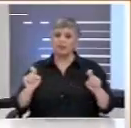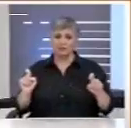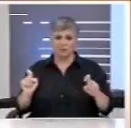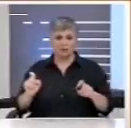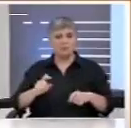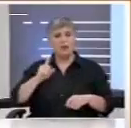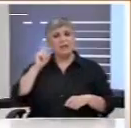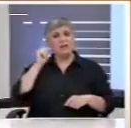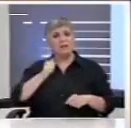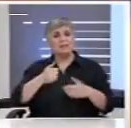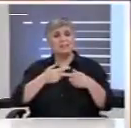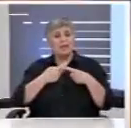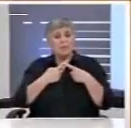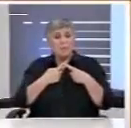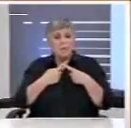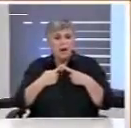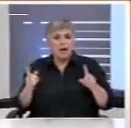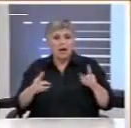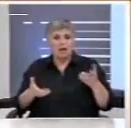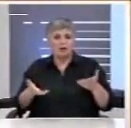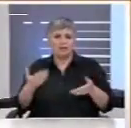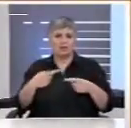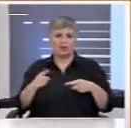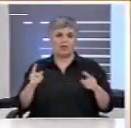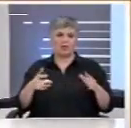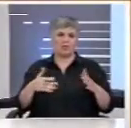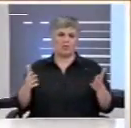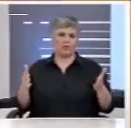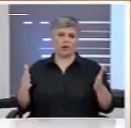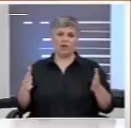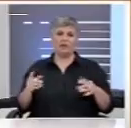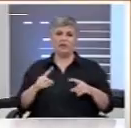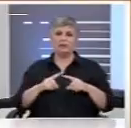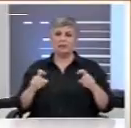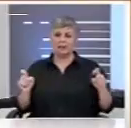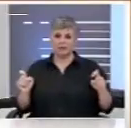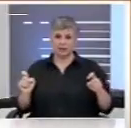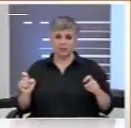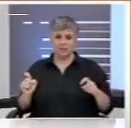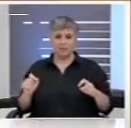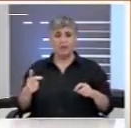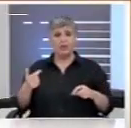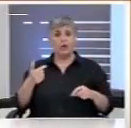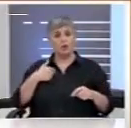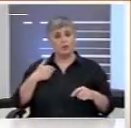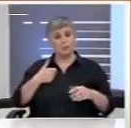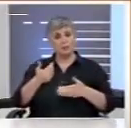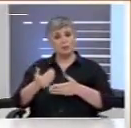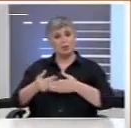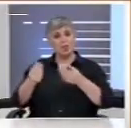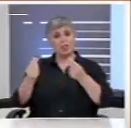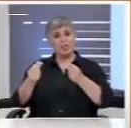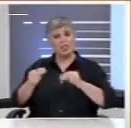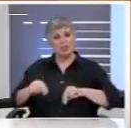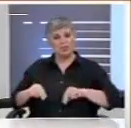μεγάλη διαφορά, και περιμένετε και έτσι να το αξιολογήσουμε, είναι ότι στη δική μας τη λύση δεν θα υπάρχει το